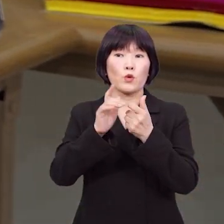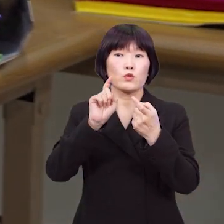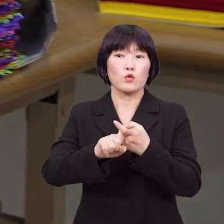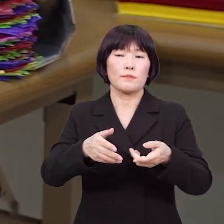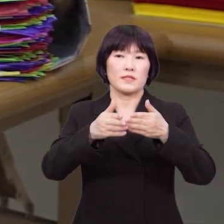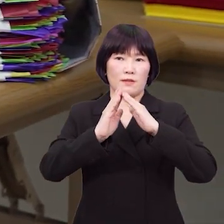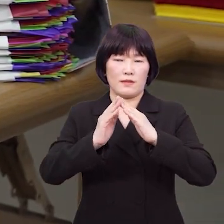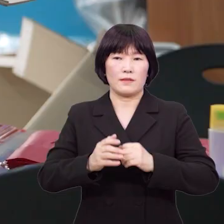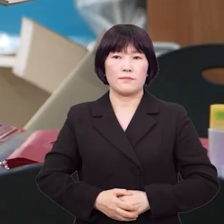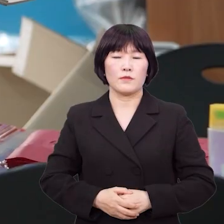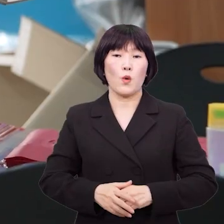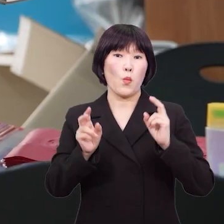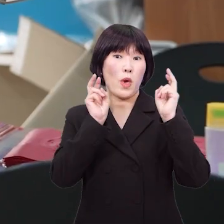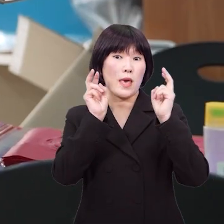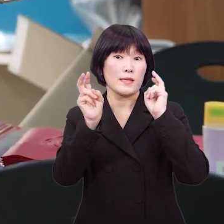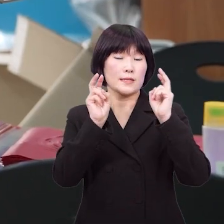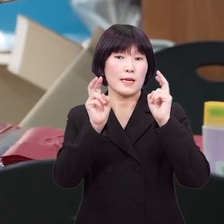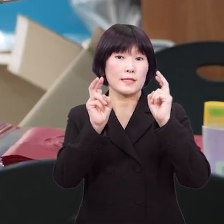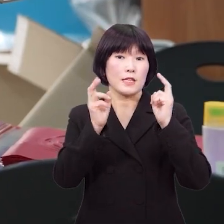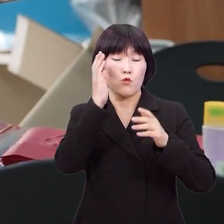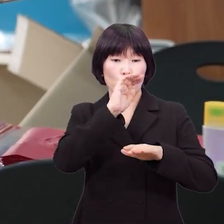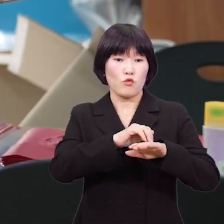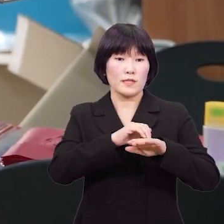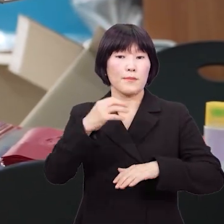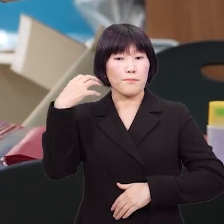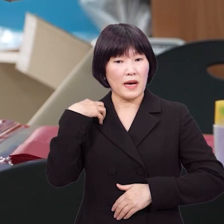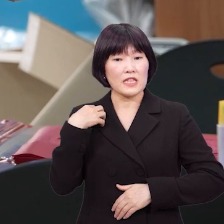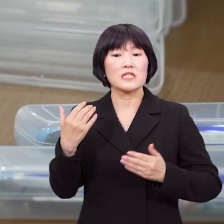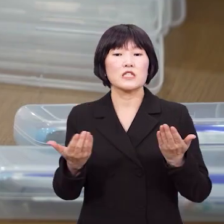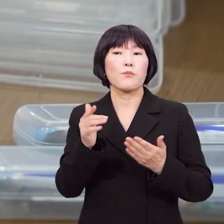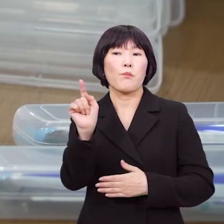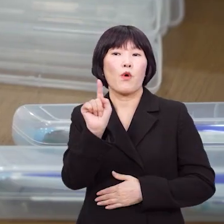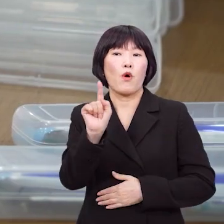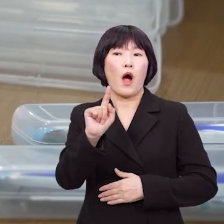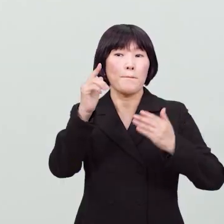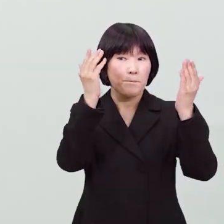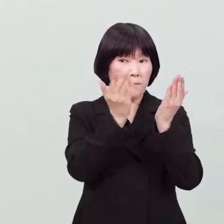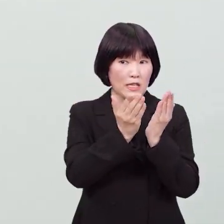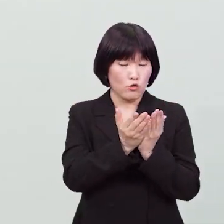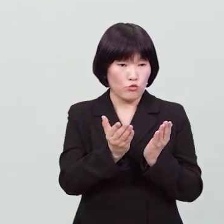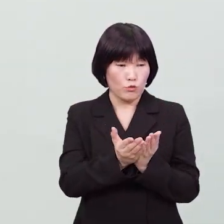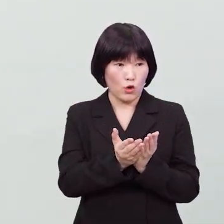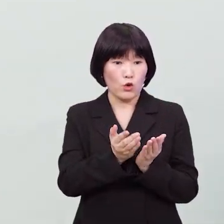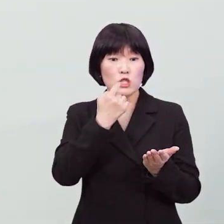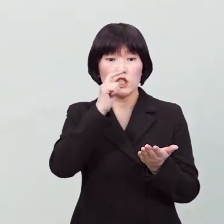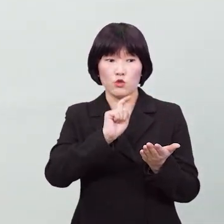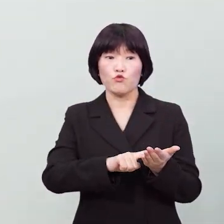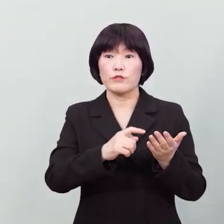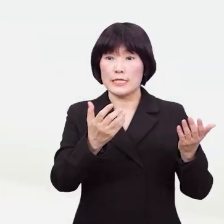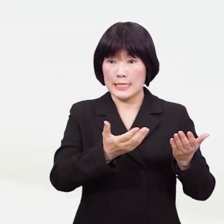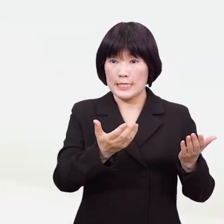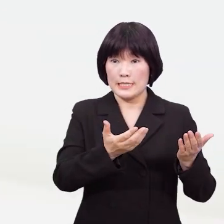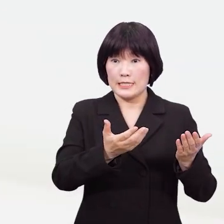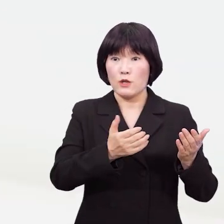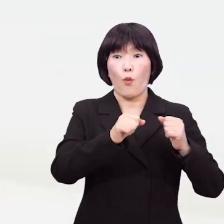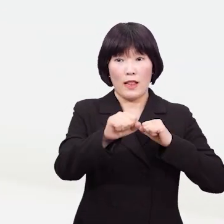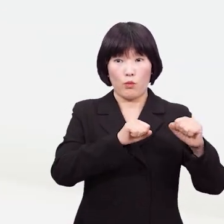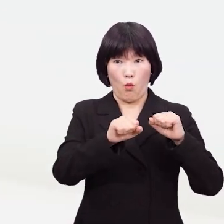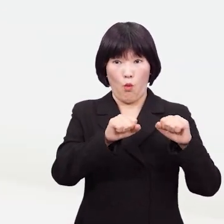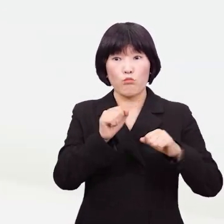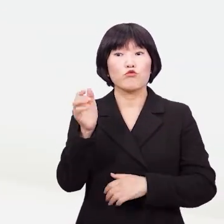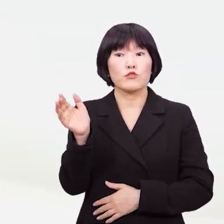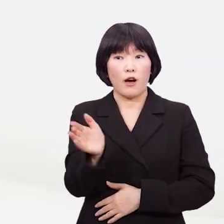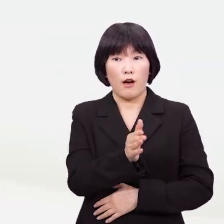사업체에서 훈련생들은 어떤 업무를 하나요? 맞춤형으로 저희가 이제 단순 노무 활동부터 해서